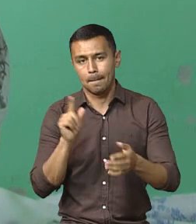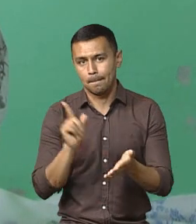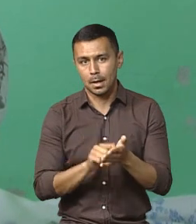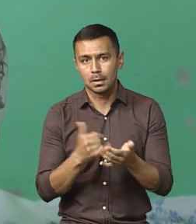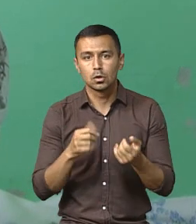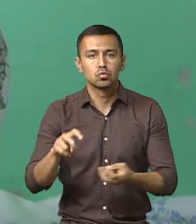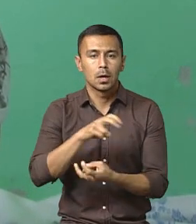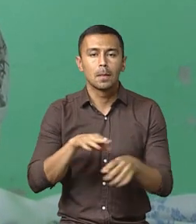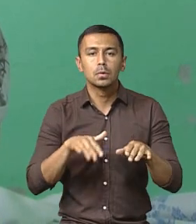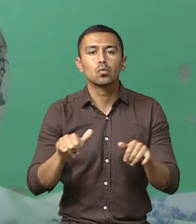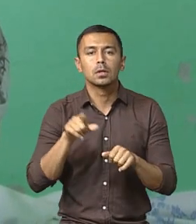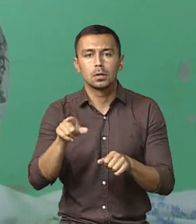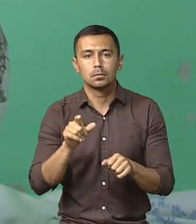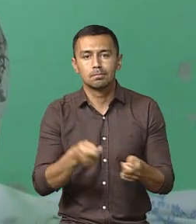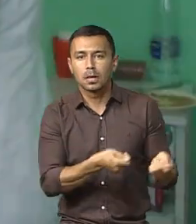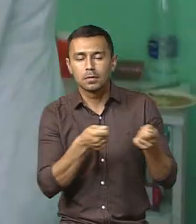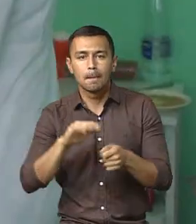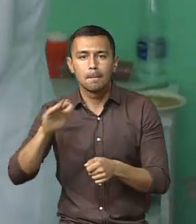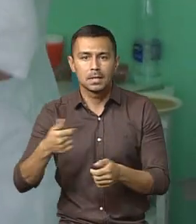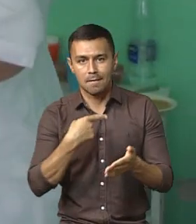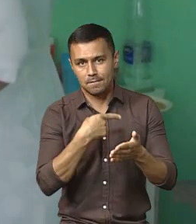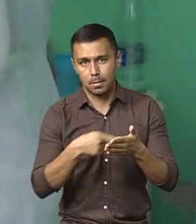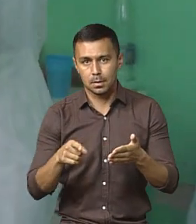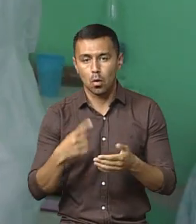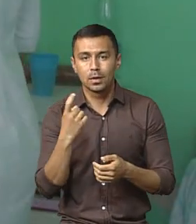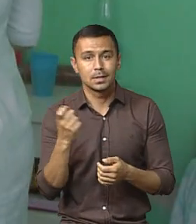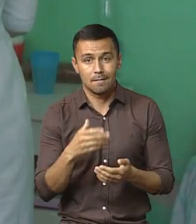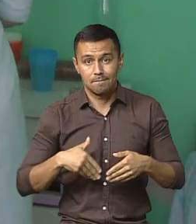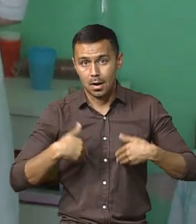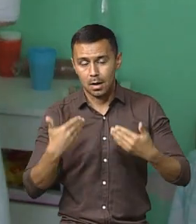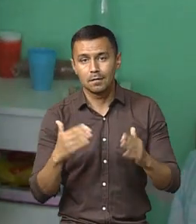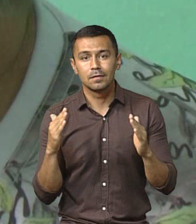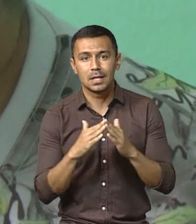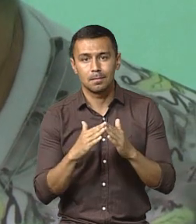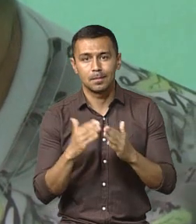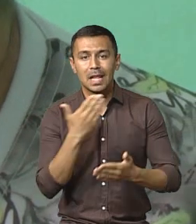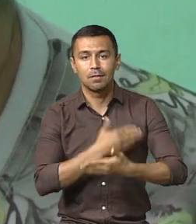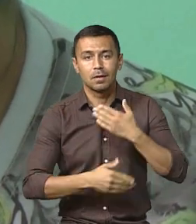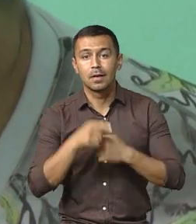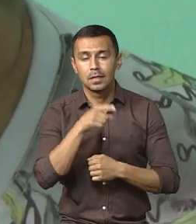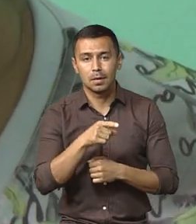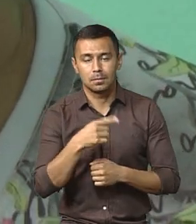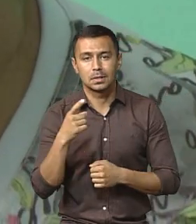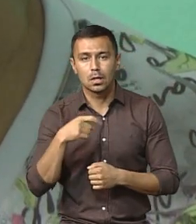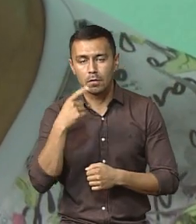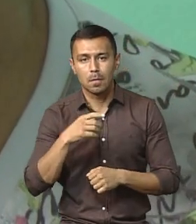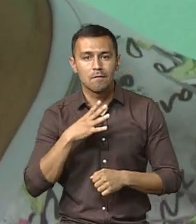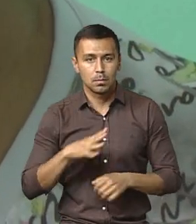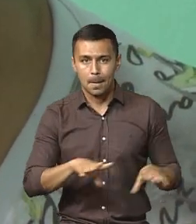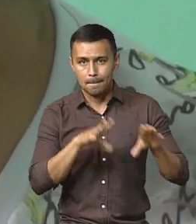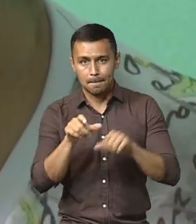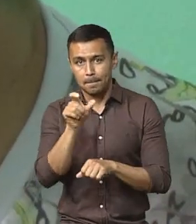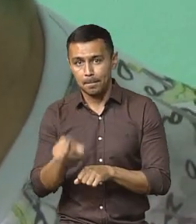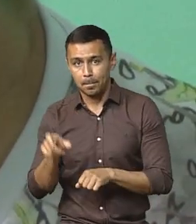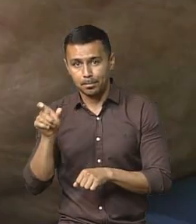Зараз шукають місце, куди її привезти після виписки. Один з варіантів – дім інвалідів. Бо там, за словами вимушеної